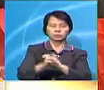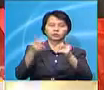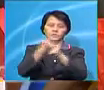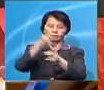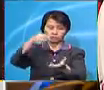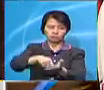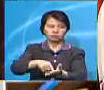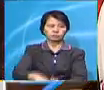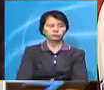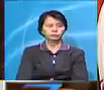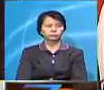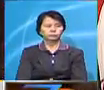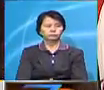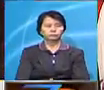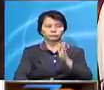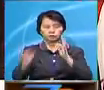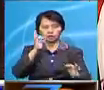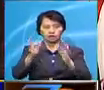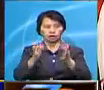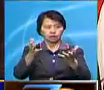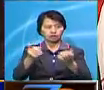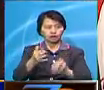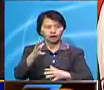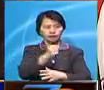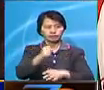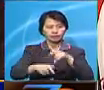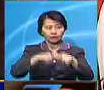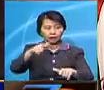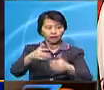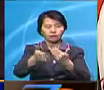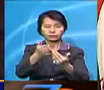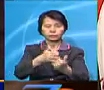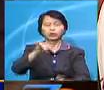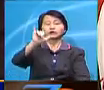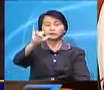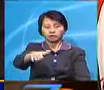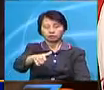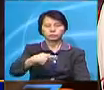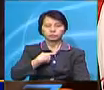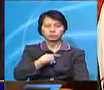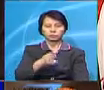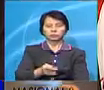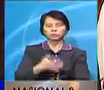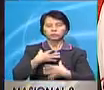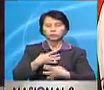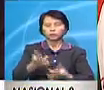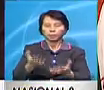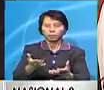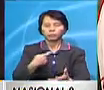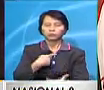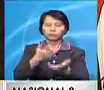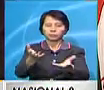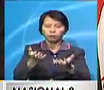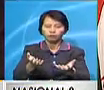ini. Kalau ingin mengambil langkah muda, yes, kita tempted atau kita cenderung, kita